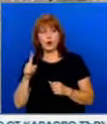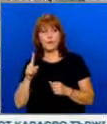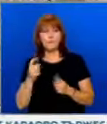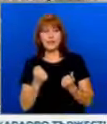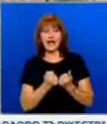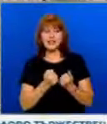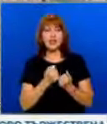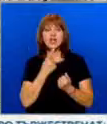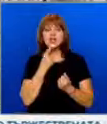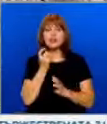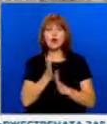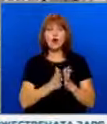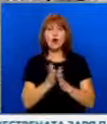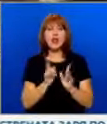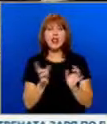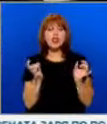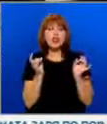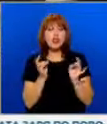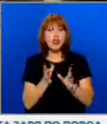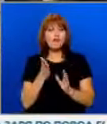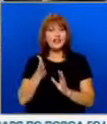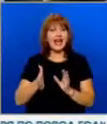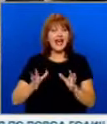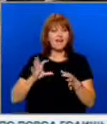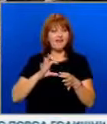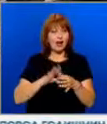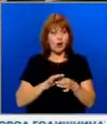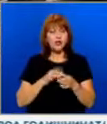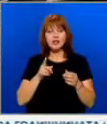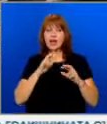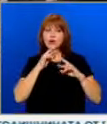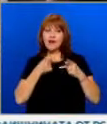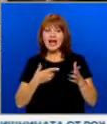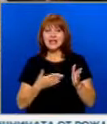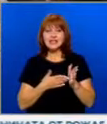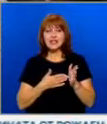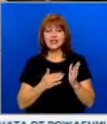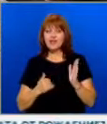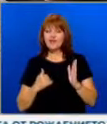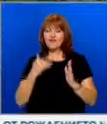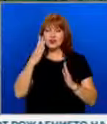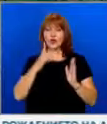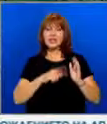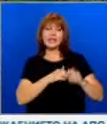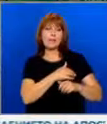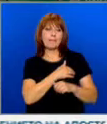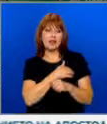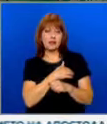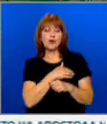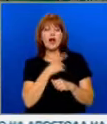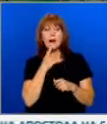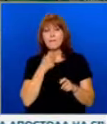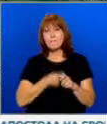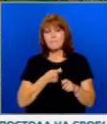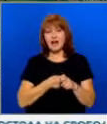защо хората не пътуват с новите вагони, от държавния превозвач отговориха, че заради екстремно високите температури БДЖ